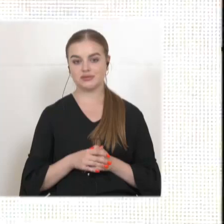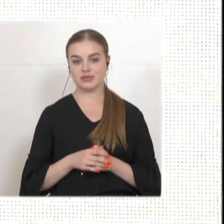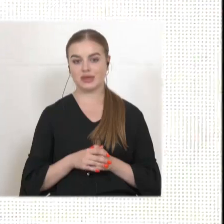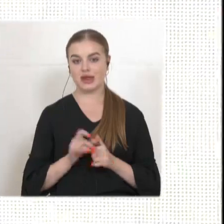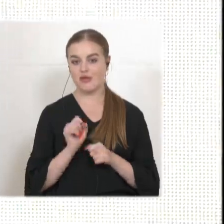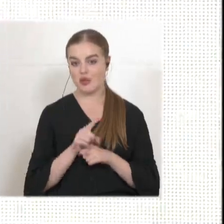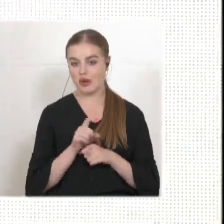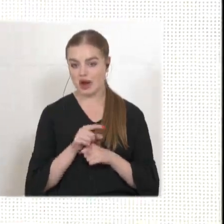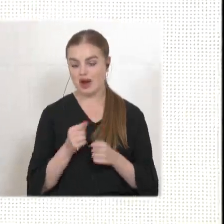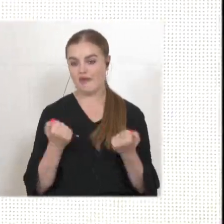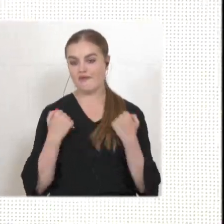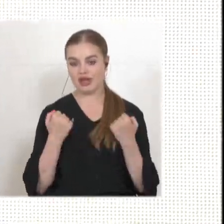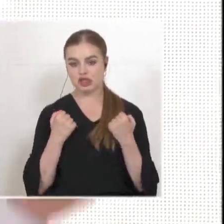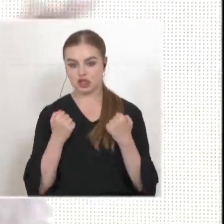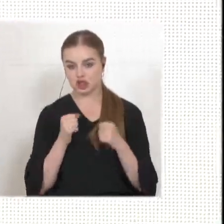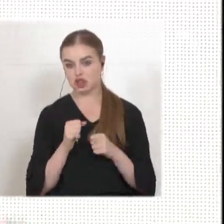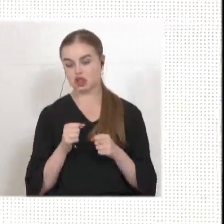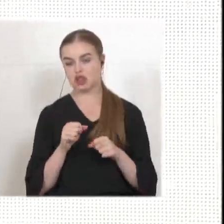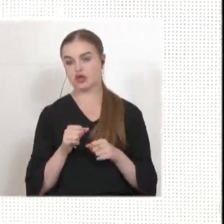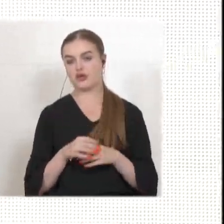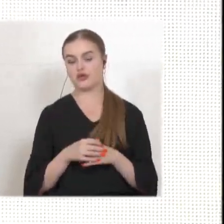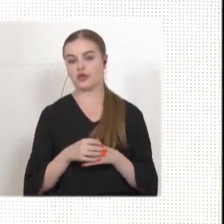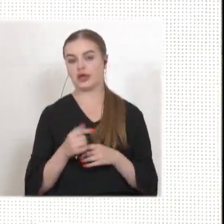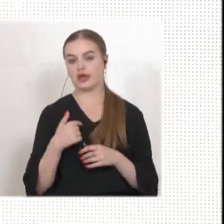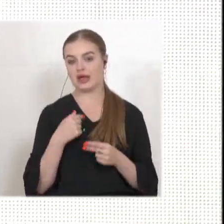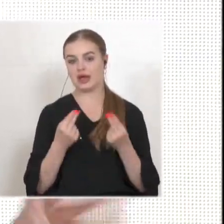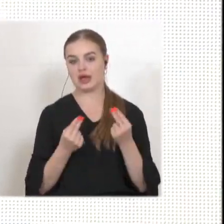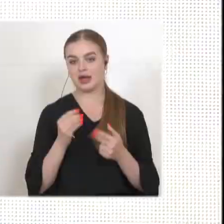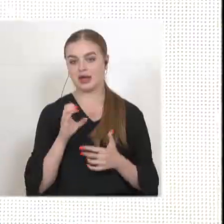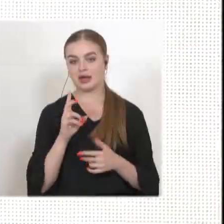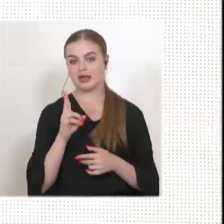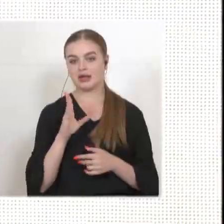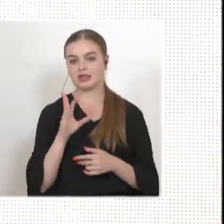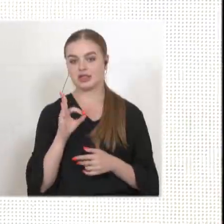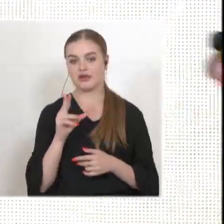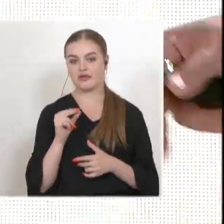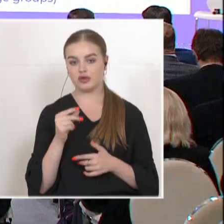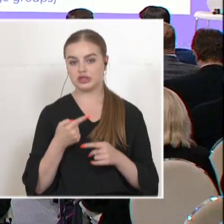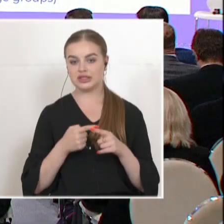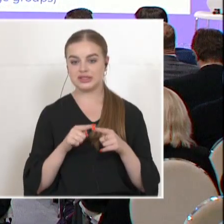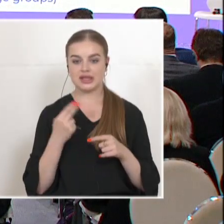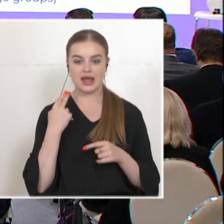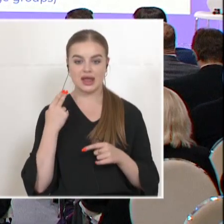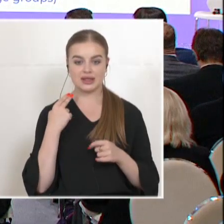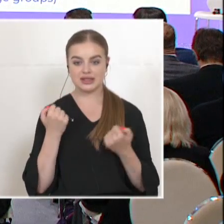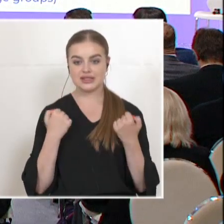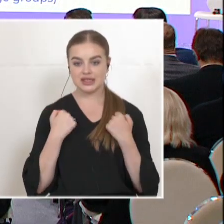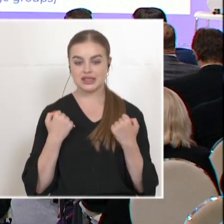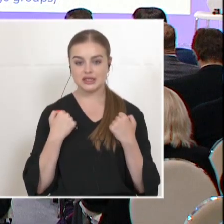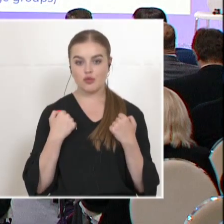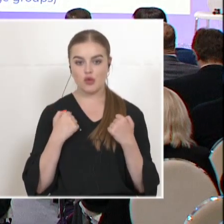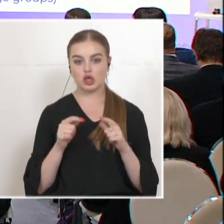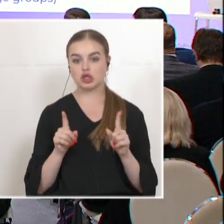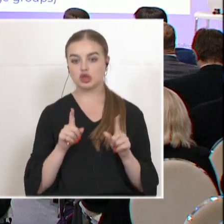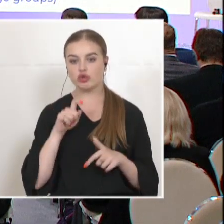Вправи, фізичні вправи, так. Я граю в сквош, це англійський спорт. Чи в